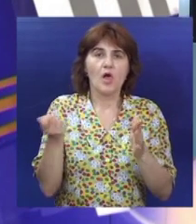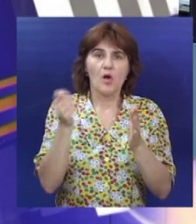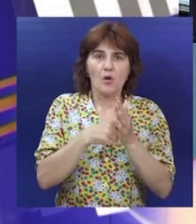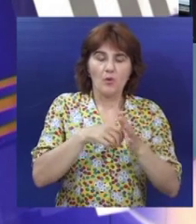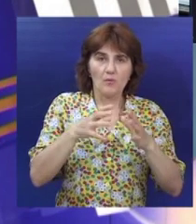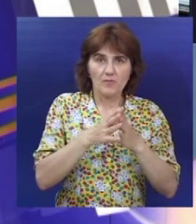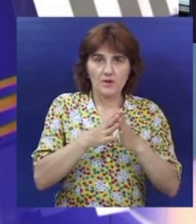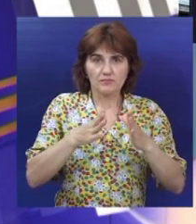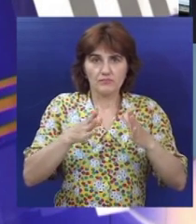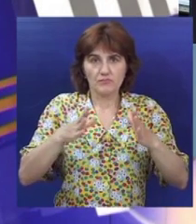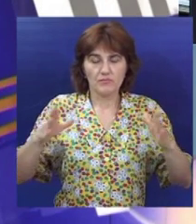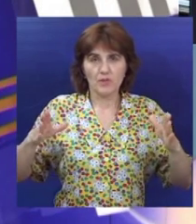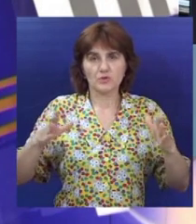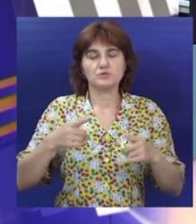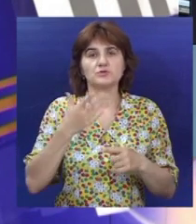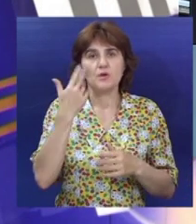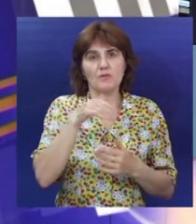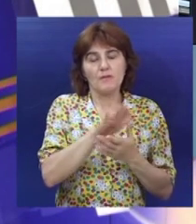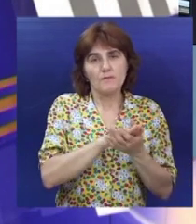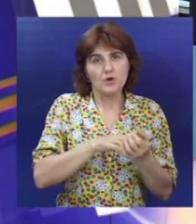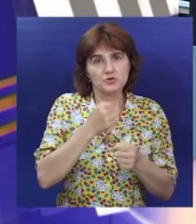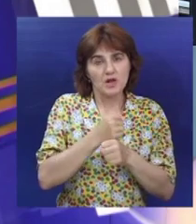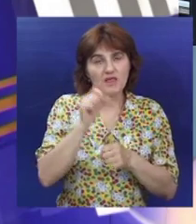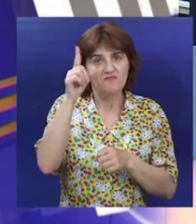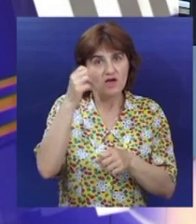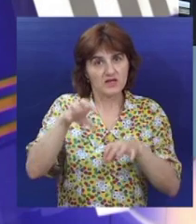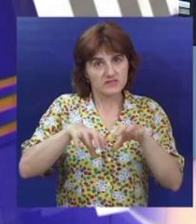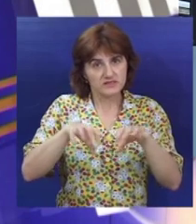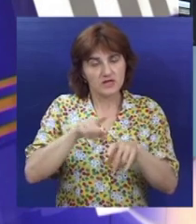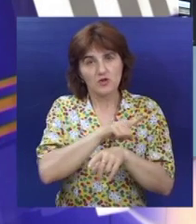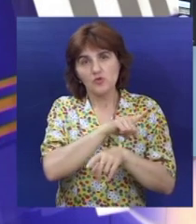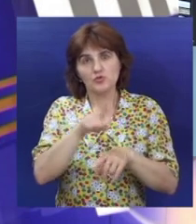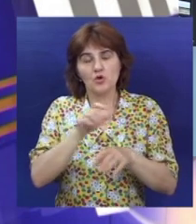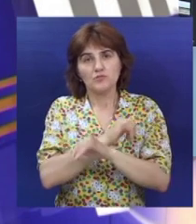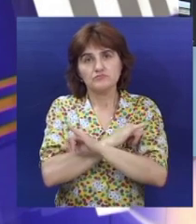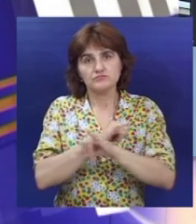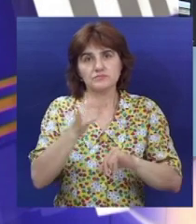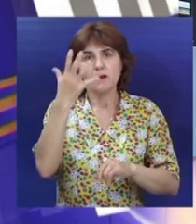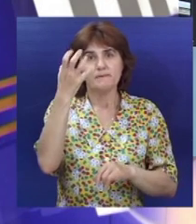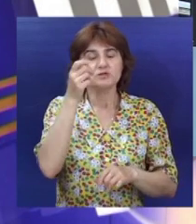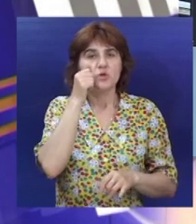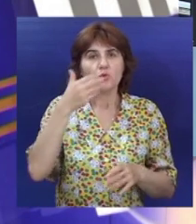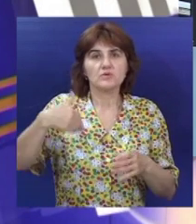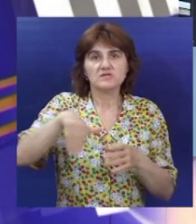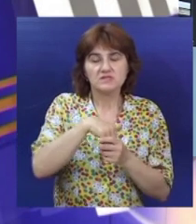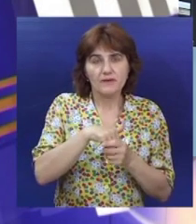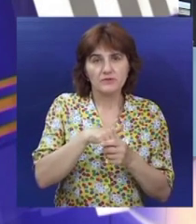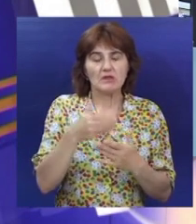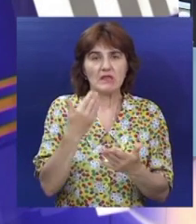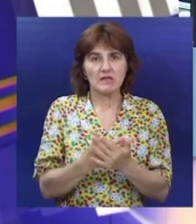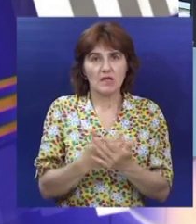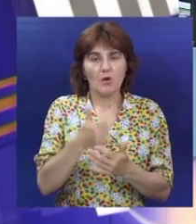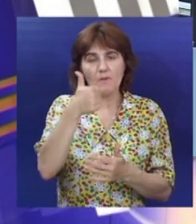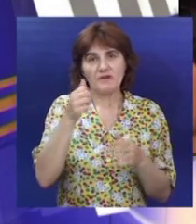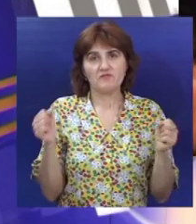Nemačke kupio je Flender grupu, a od tada se fabrika veoma proširila. Od prvobitnih 12 došla je do broja od skoro 500